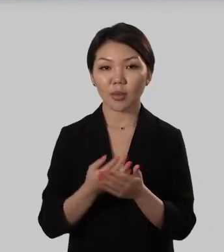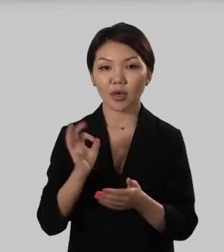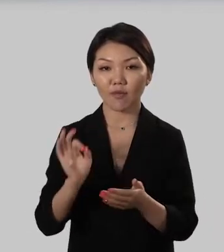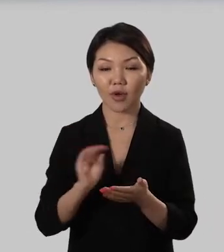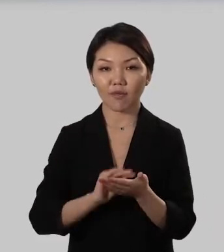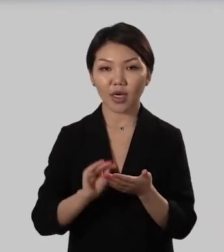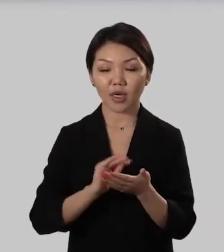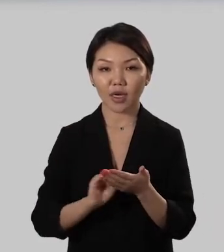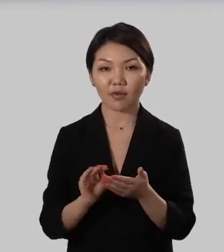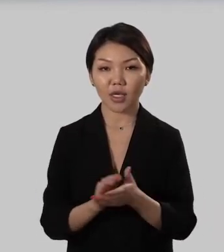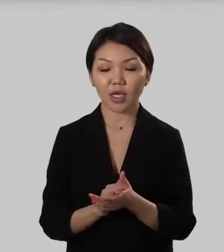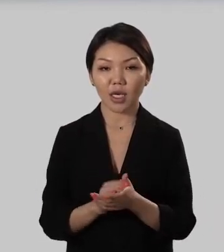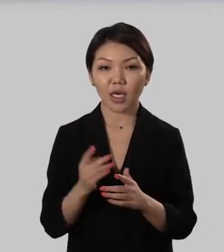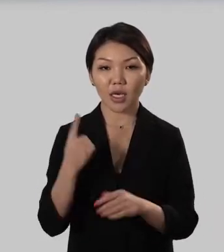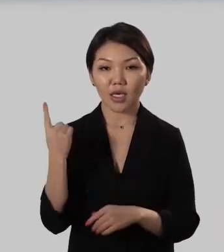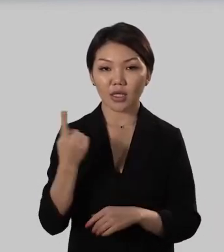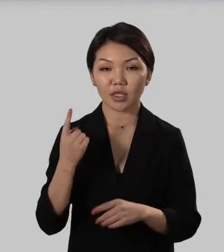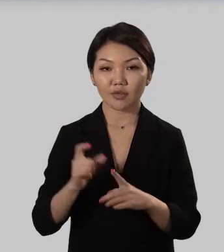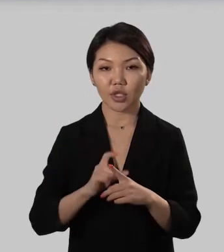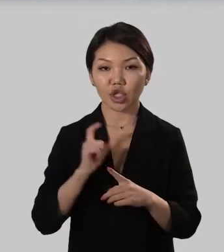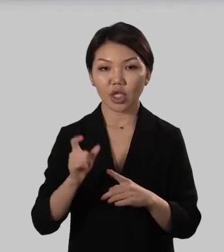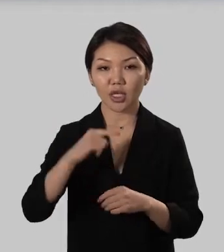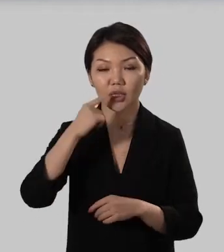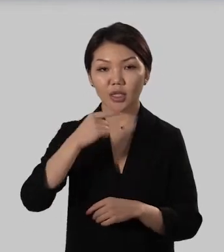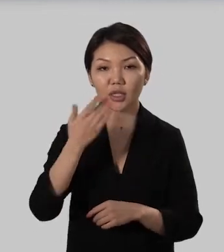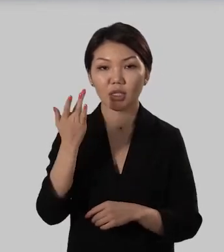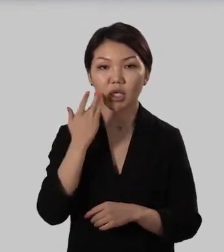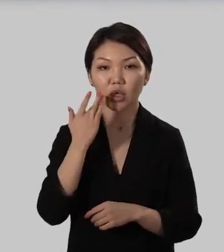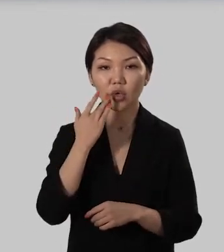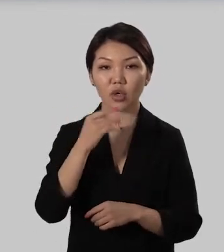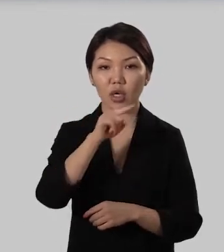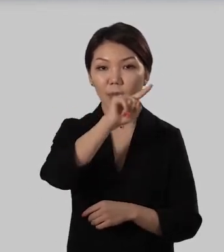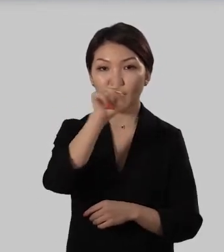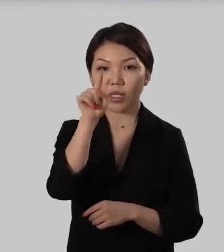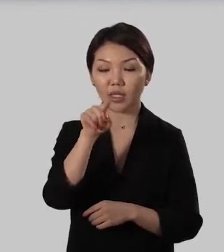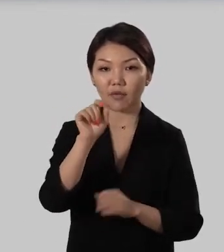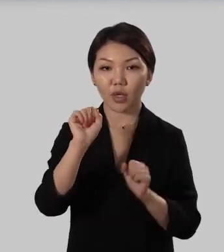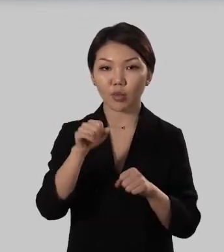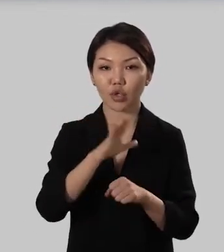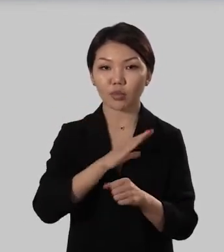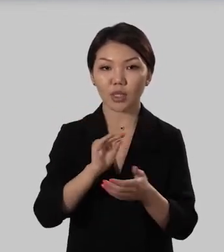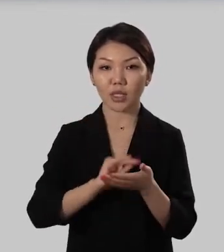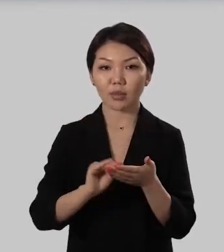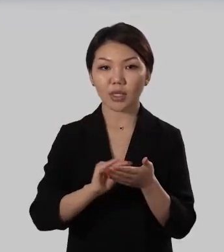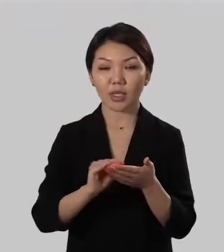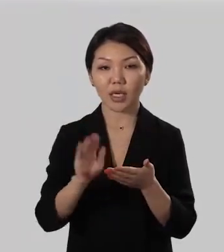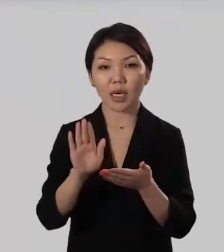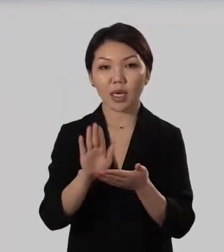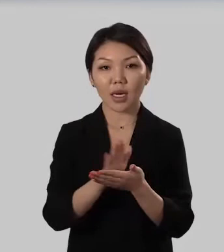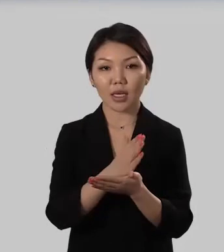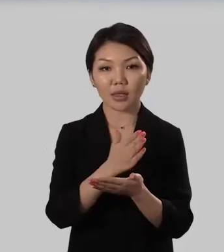наречие единственная часть речи с которой приставка может быть написано раздельно